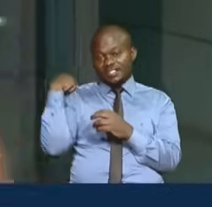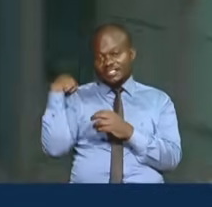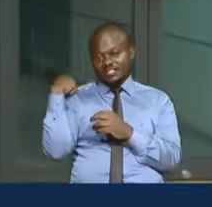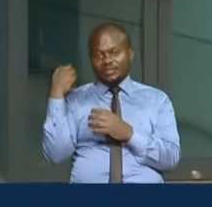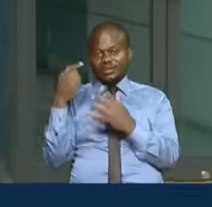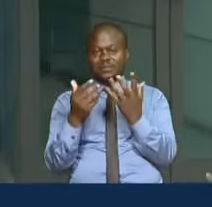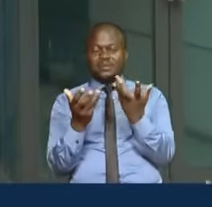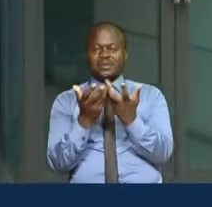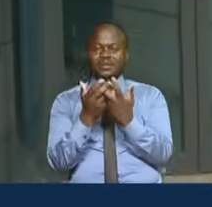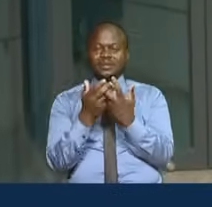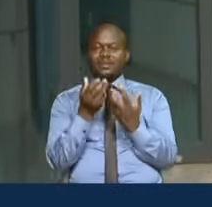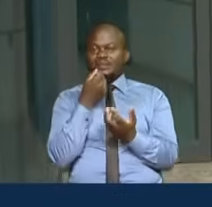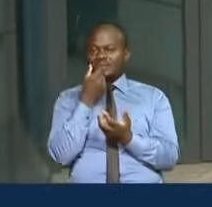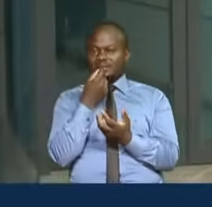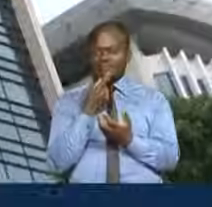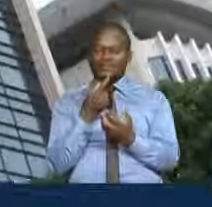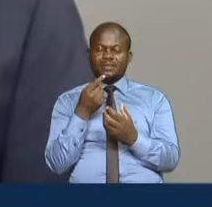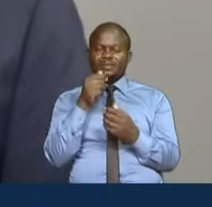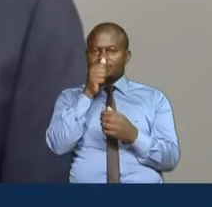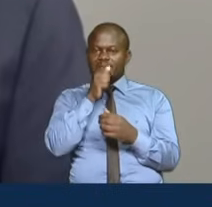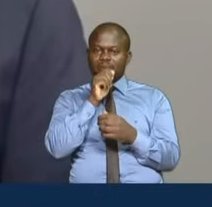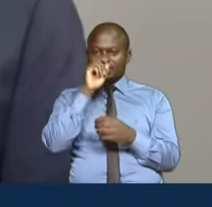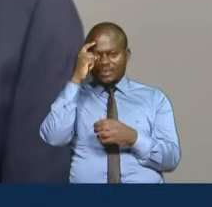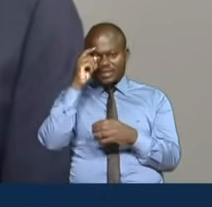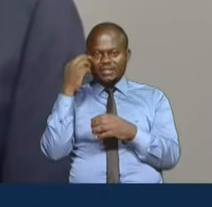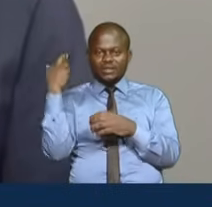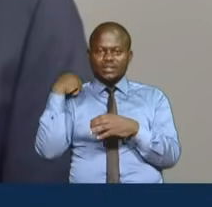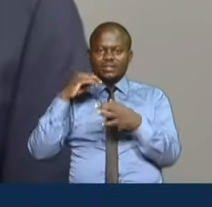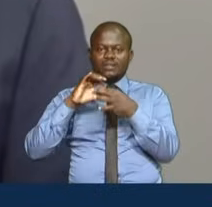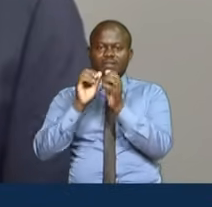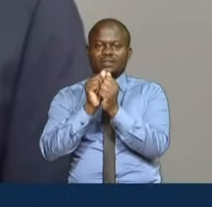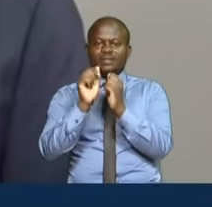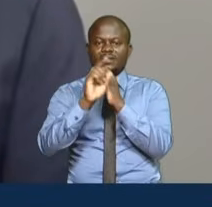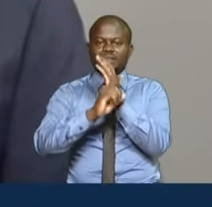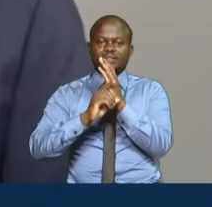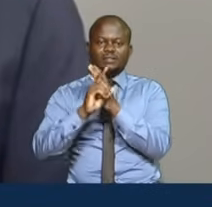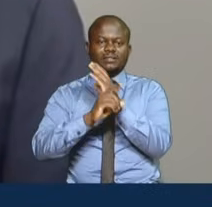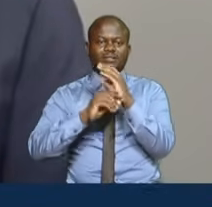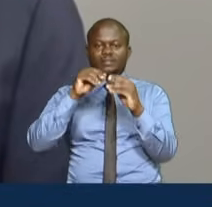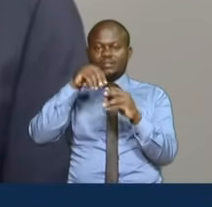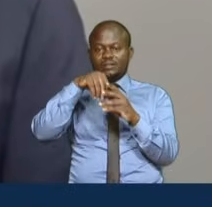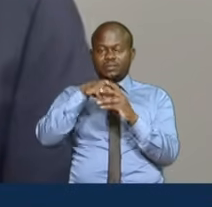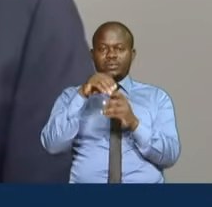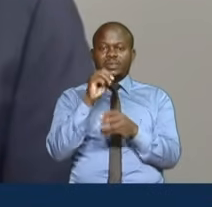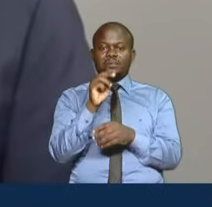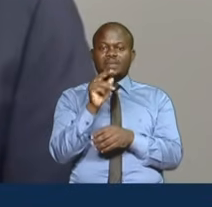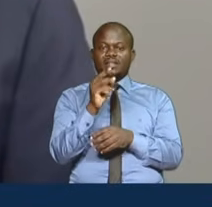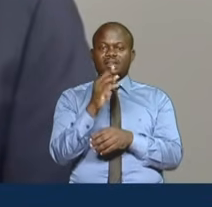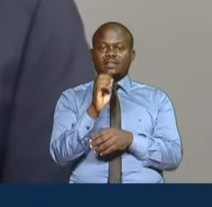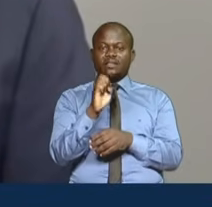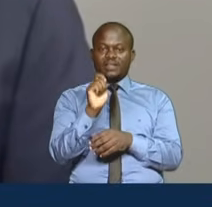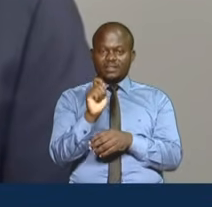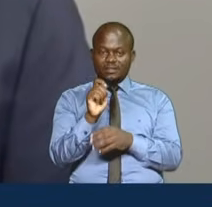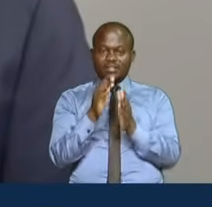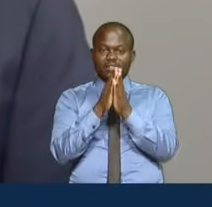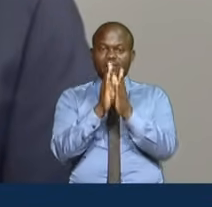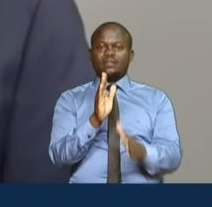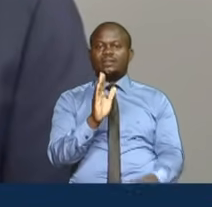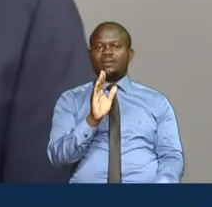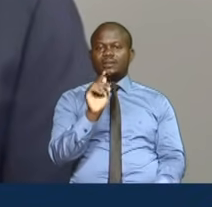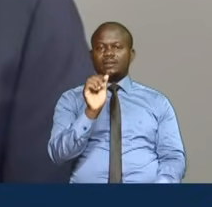ibijyanye n'imiti naho umunyamabanga wa leta ushinzwe ubufatanye n'akarere muri Minafet General Retired James